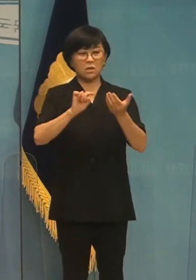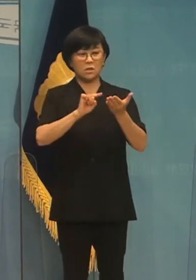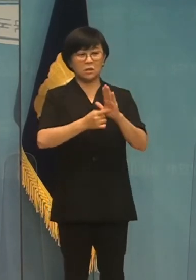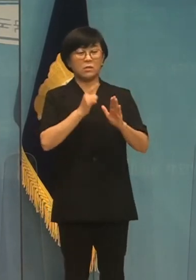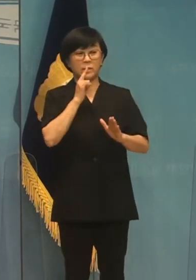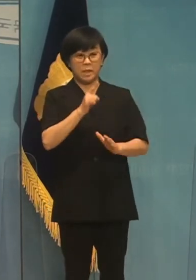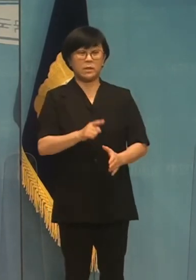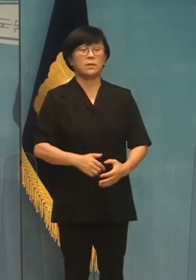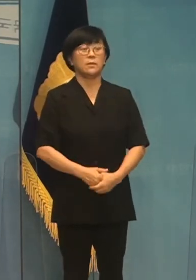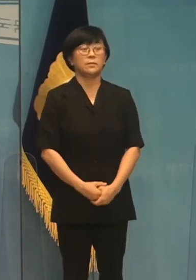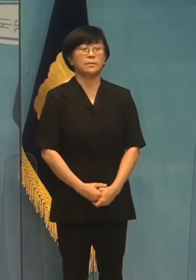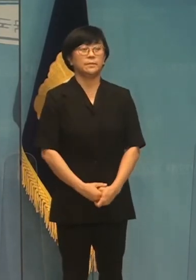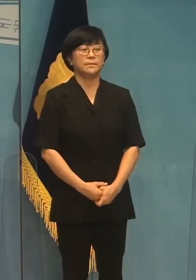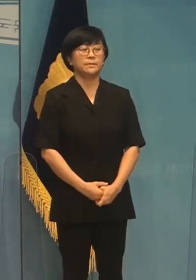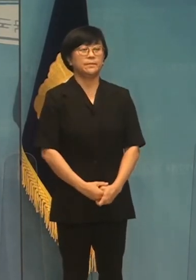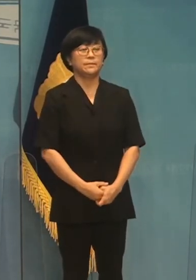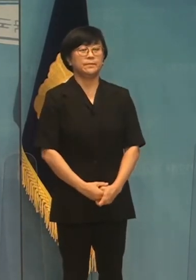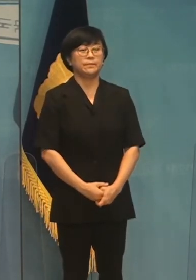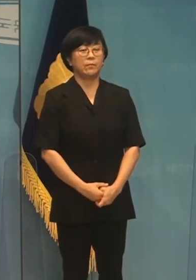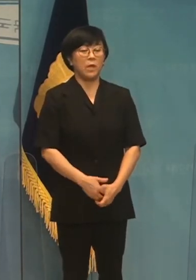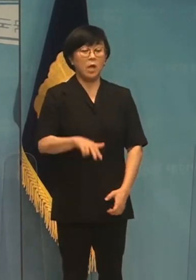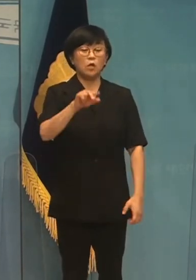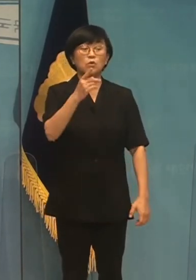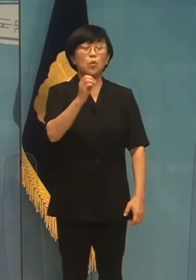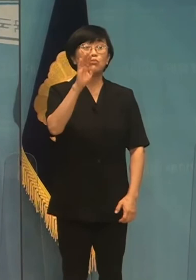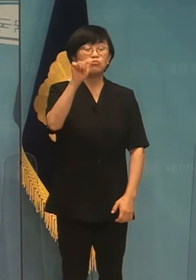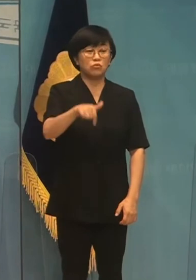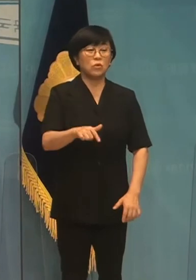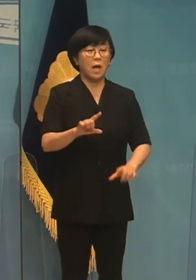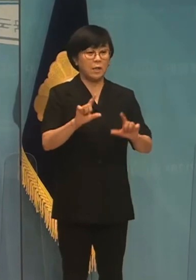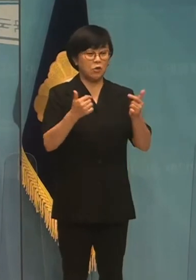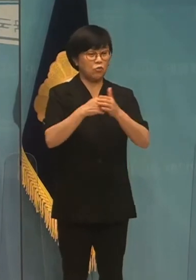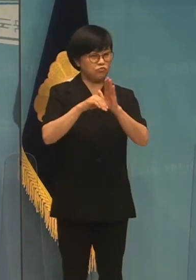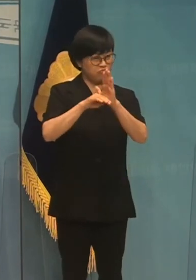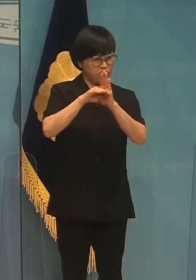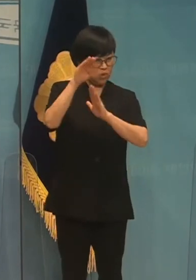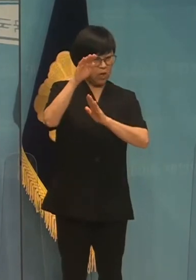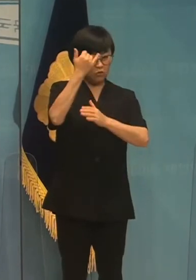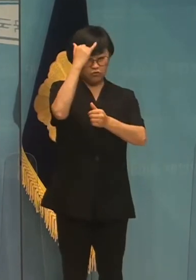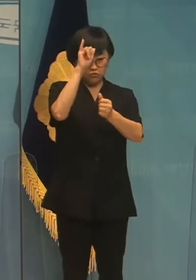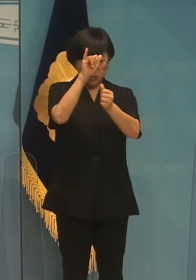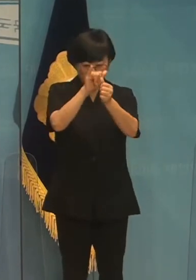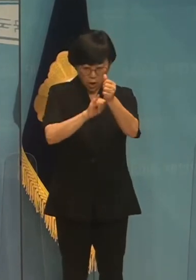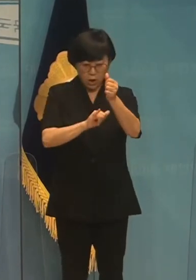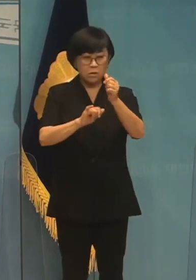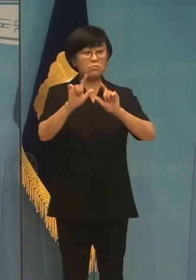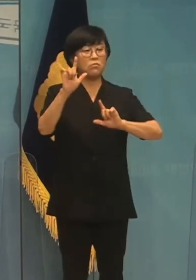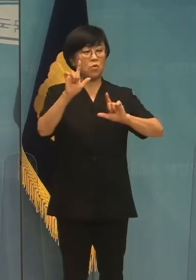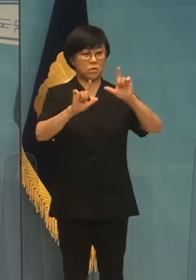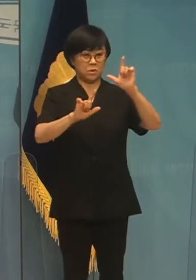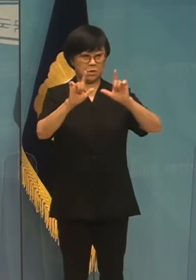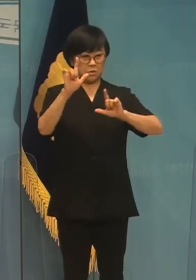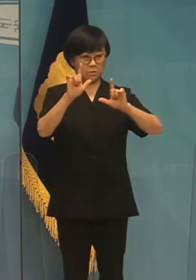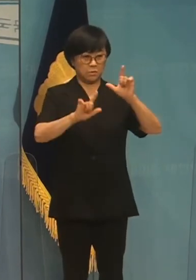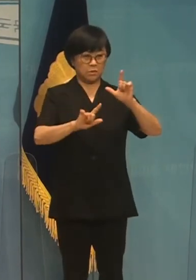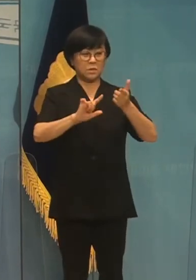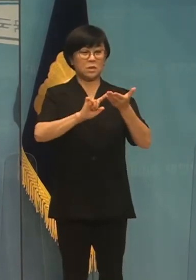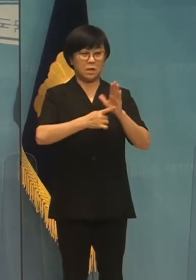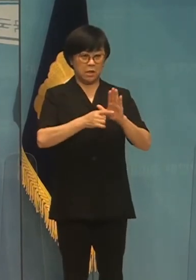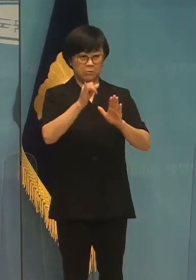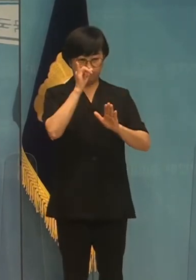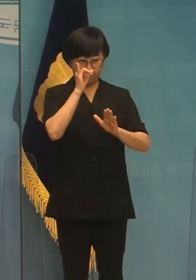여지없이 드러내버립니다. 아니 종북이 아니라 북에 충성하는 충북